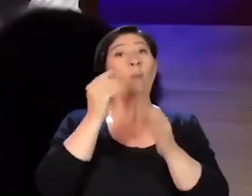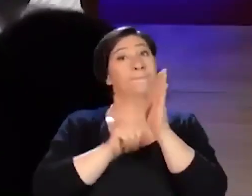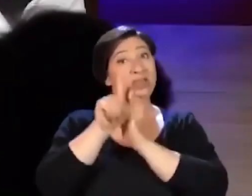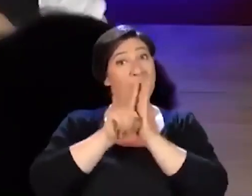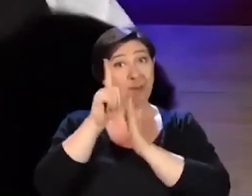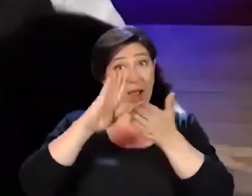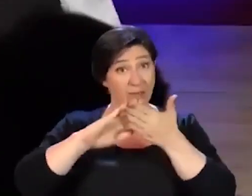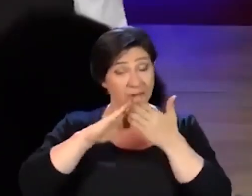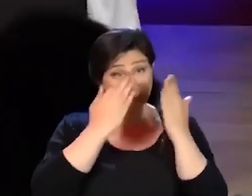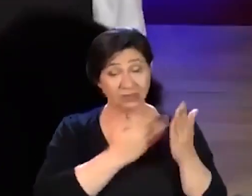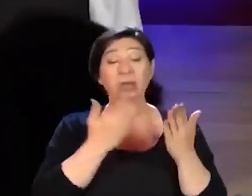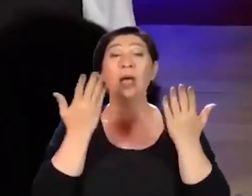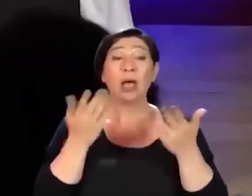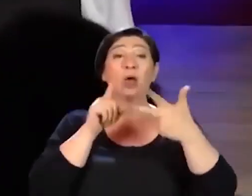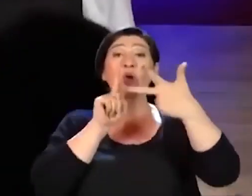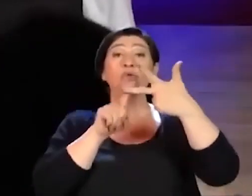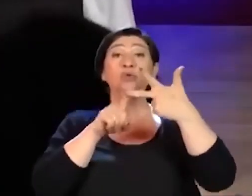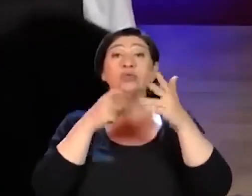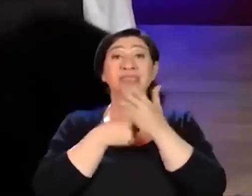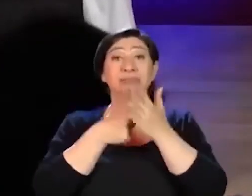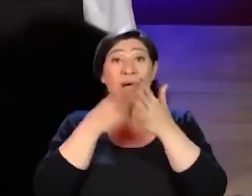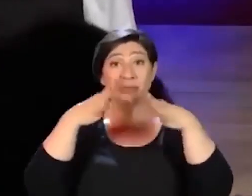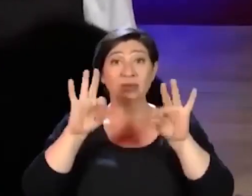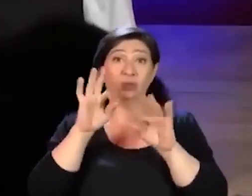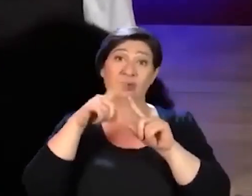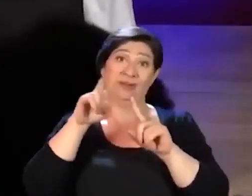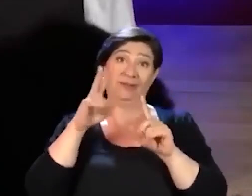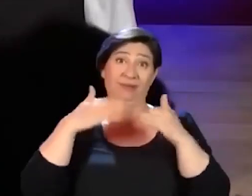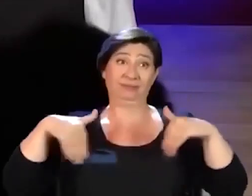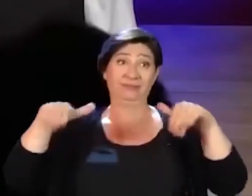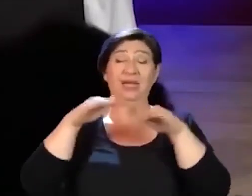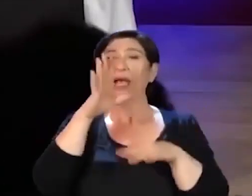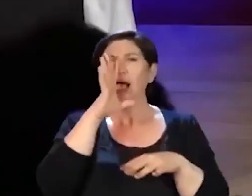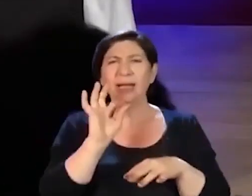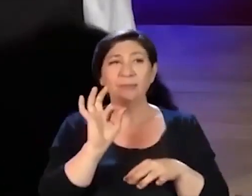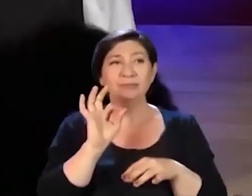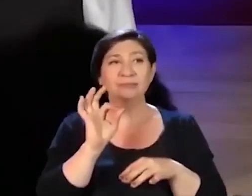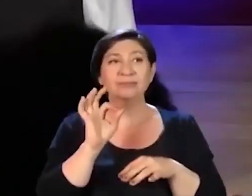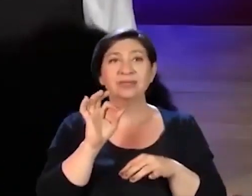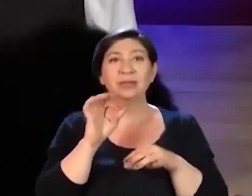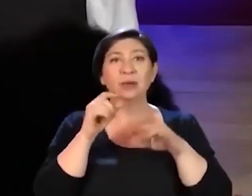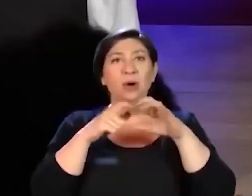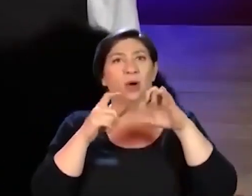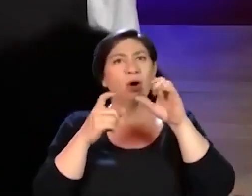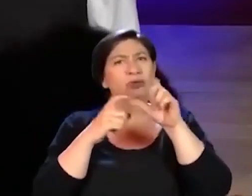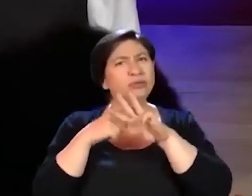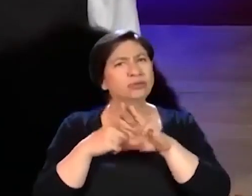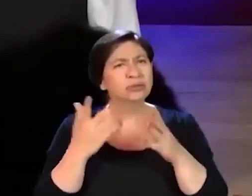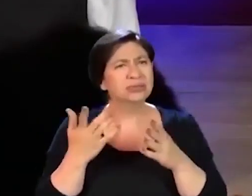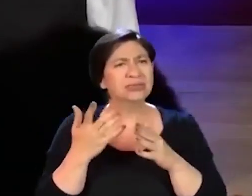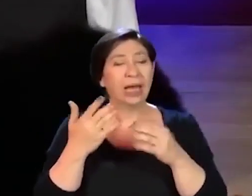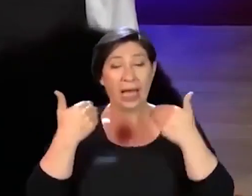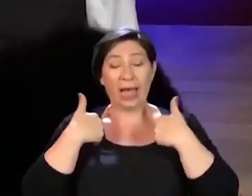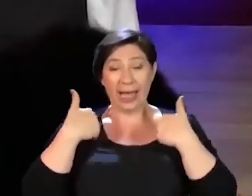olmuş çok bir arkadaşımız. Şimdi üçüncü ismi hazırlanıyor ekranlar. Kim o? Hangi? The Purple Rose. The Purple Rose. I